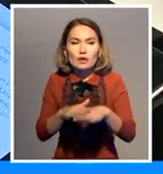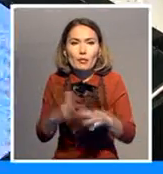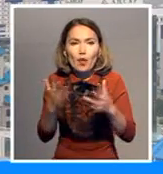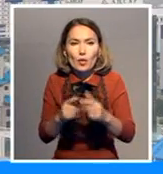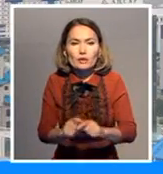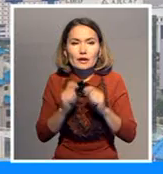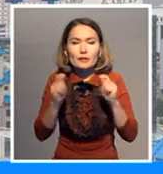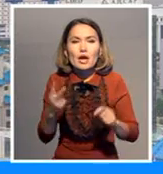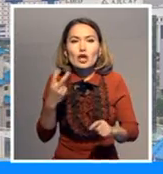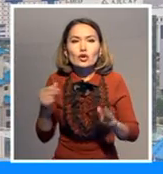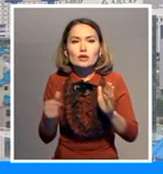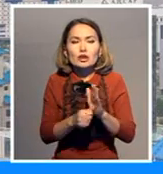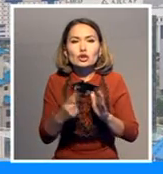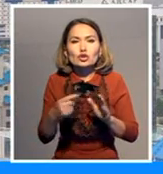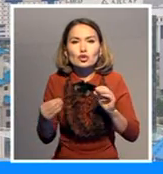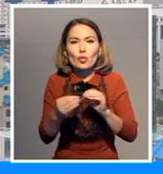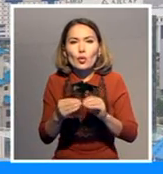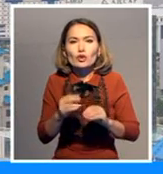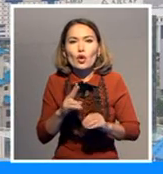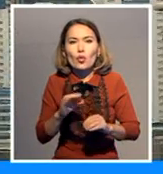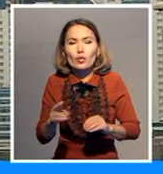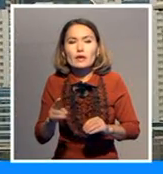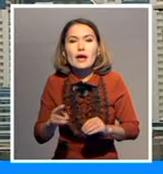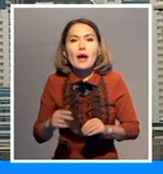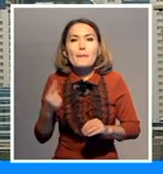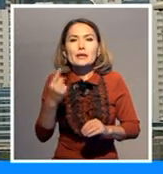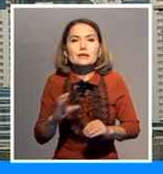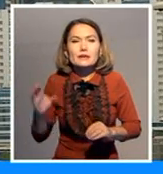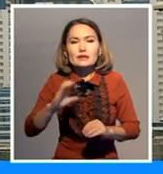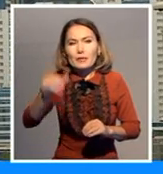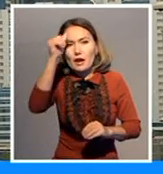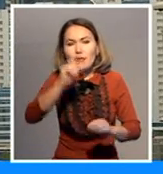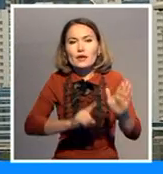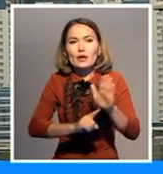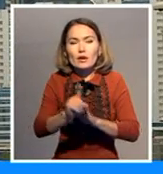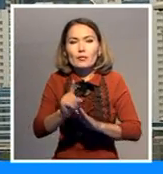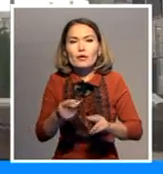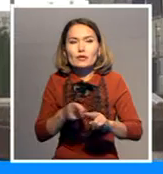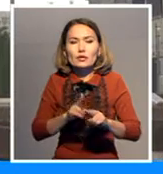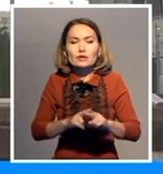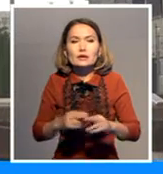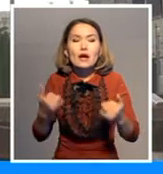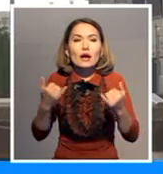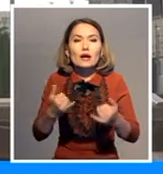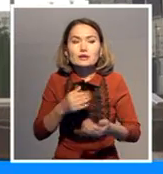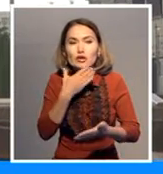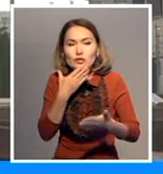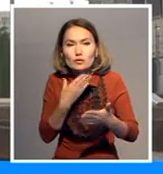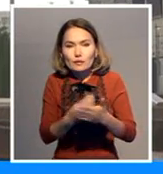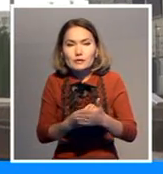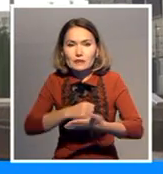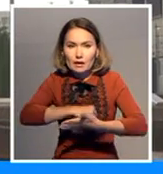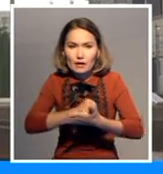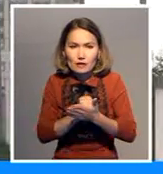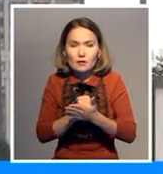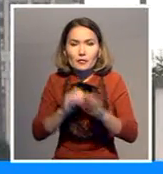ашылған. Ол 206-110 коды. Еске салайық, 1 қыркүйектен бастап елімізде мүлік пен капиталды жария ету науқаны басталды. Оның